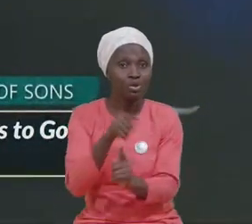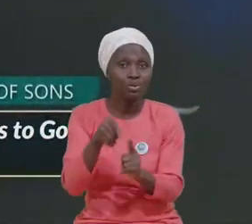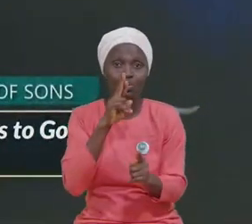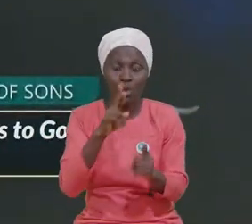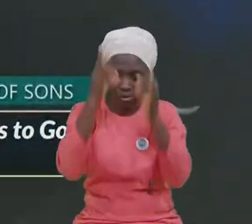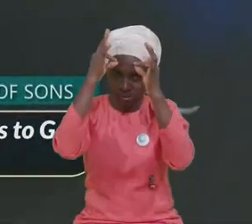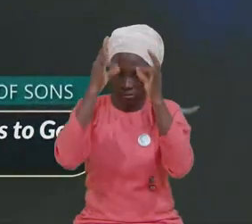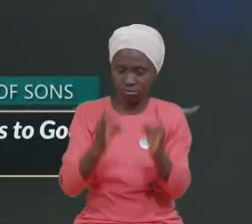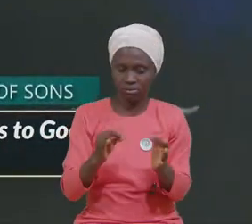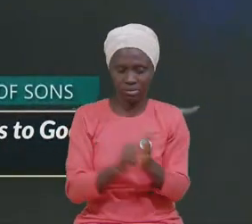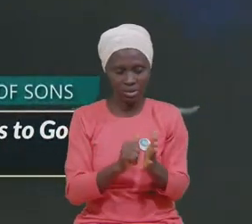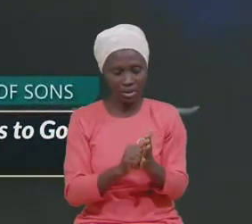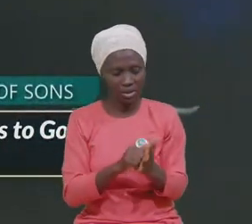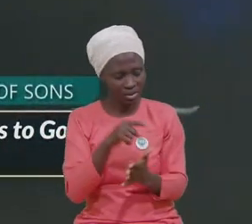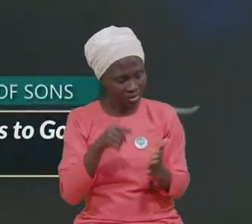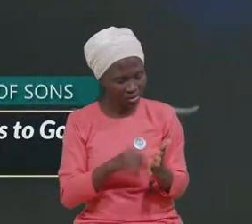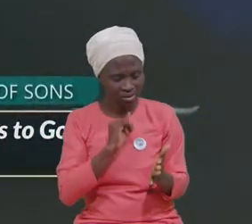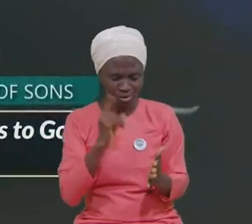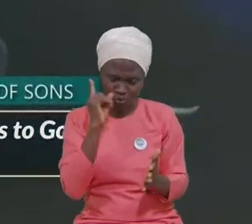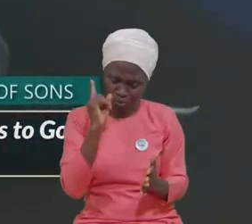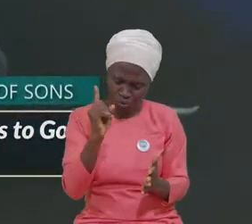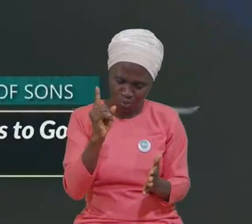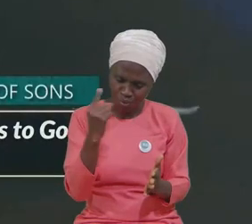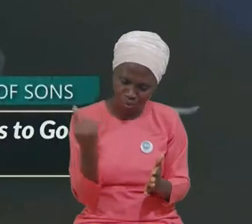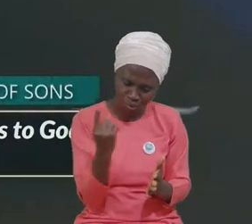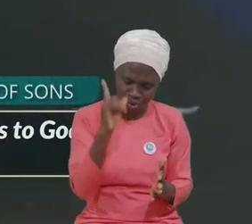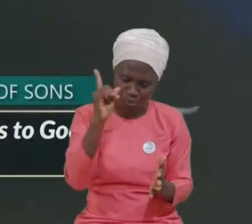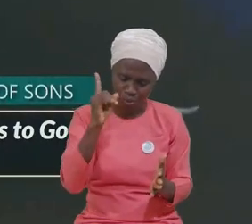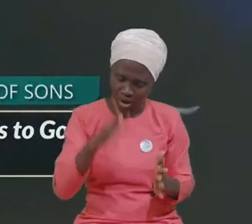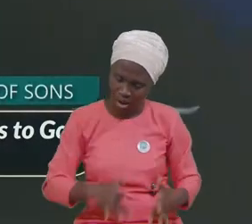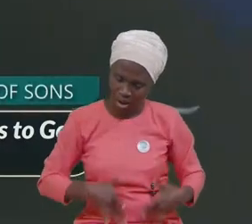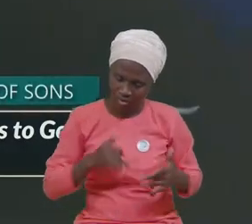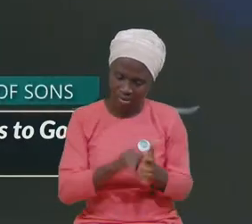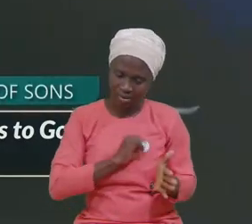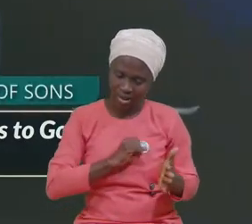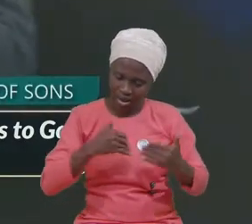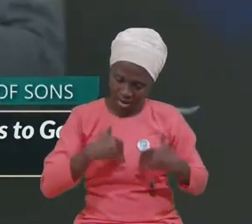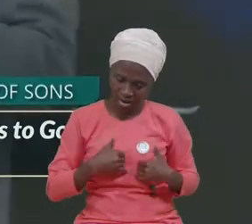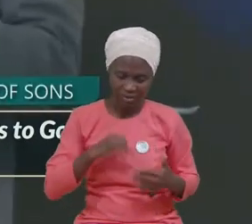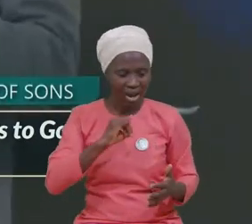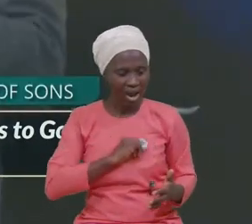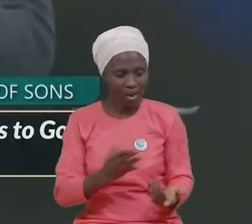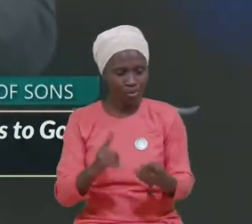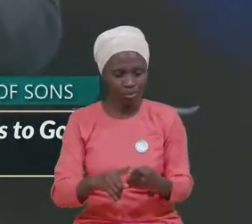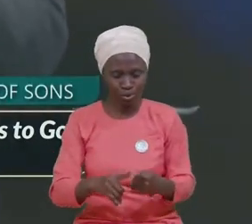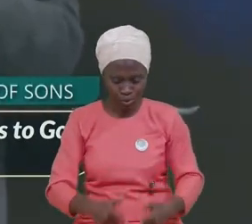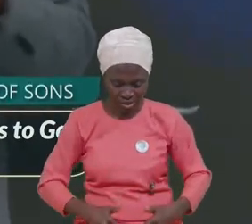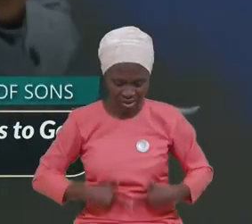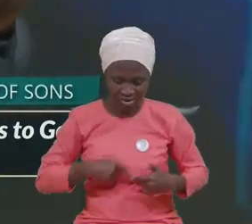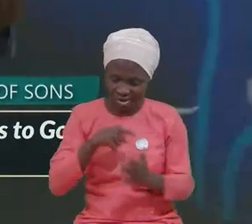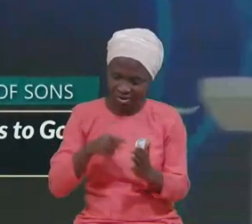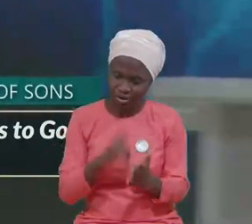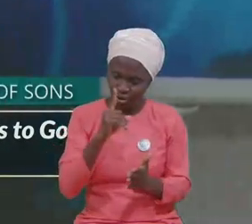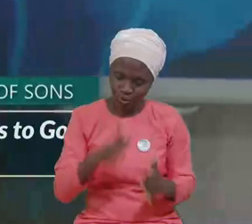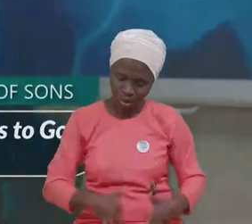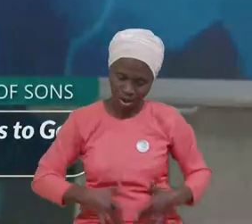voici la seule vie que j'ai. Je veux mener cette vie à la pleinement.